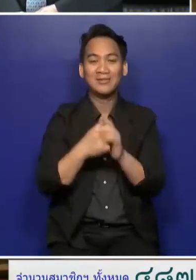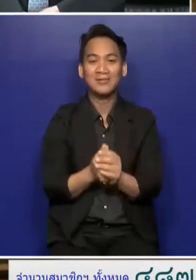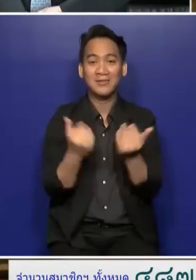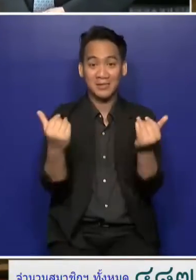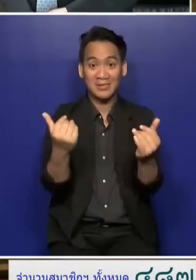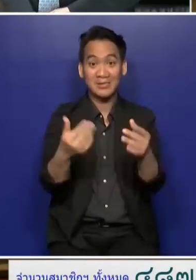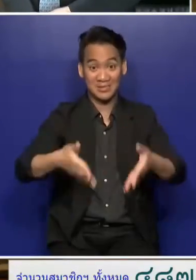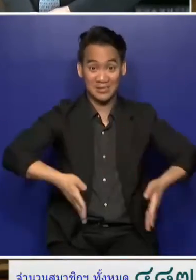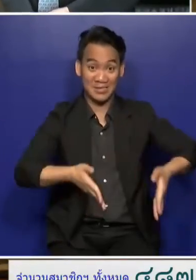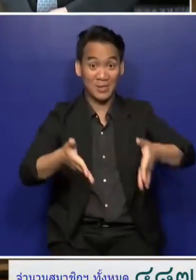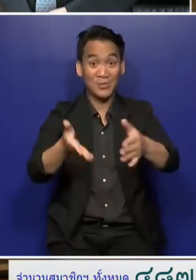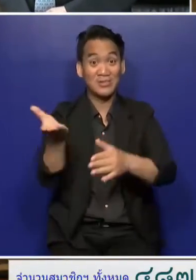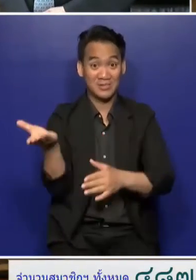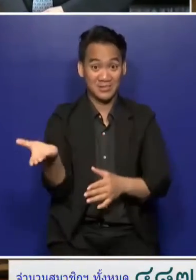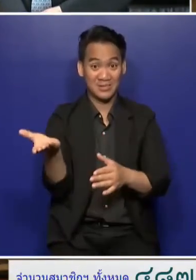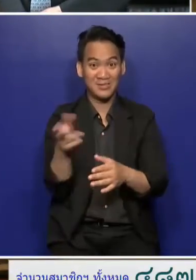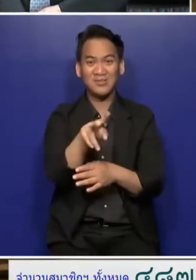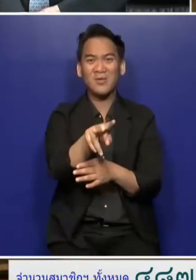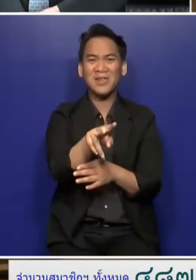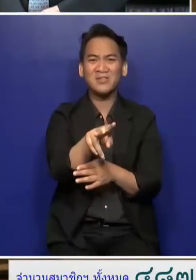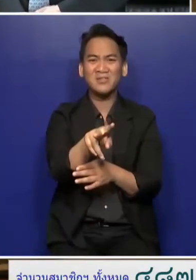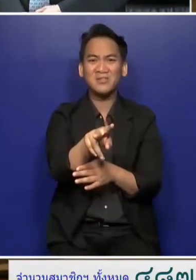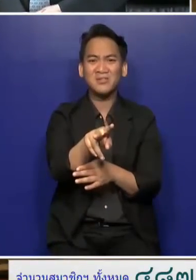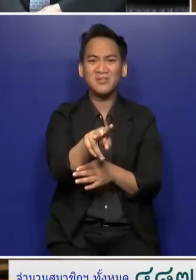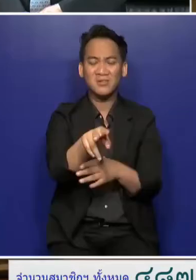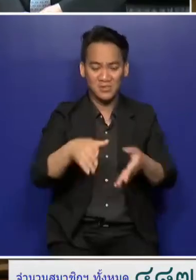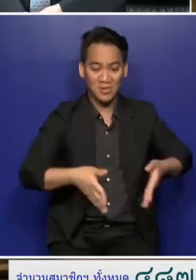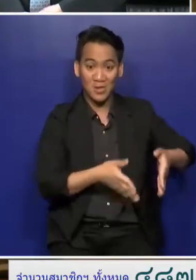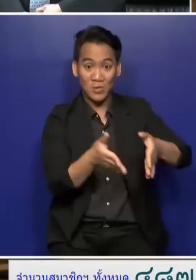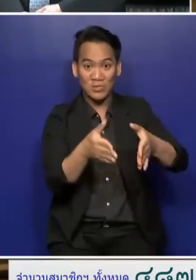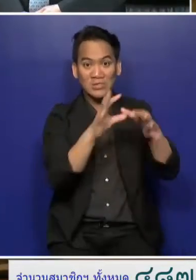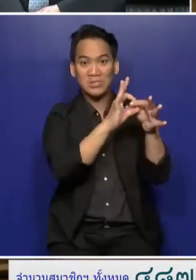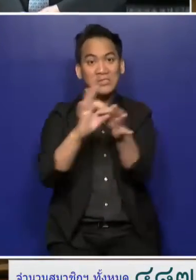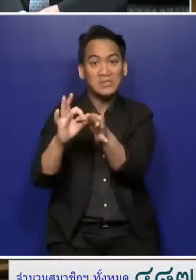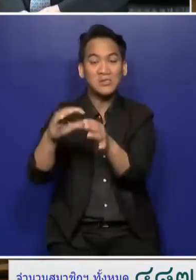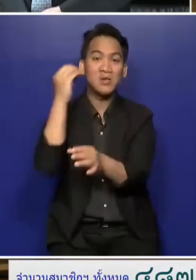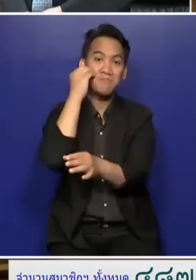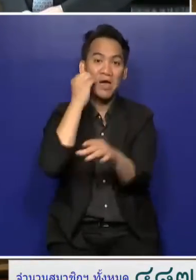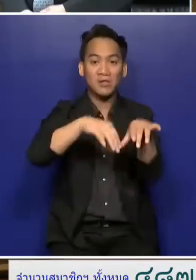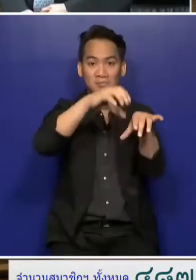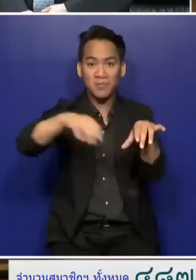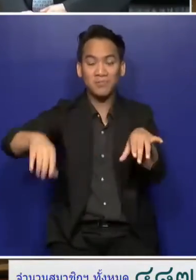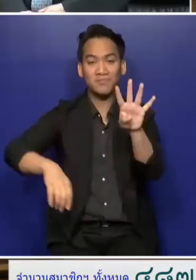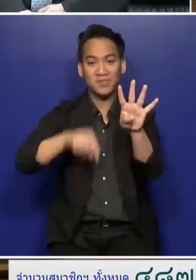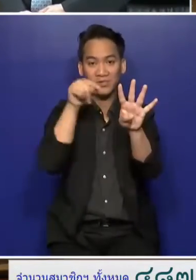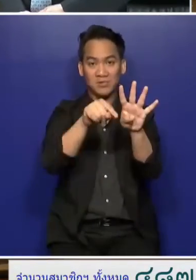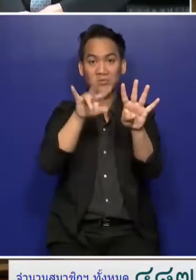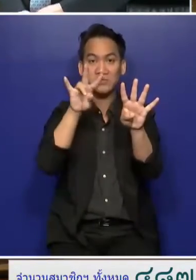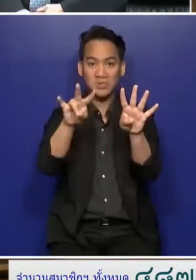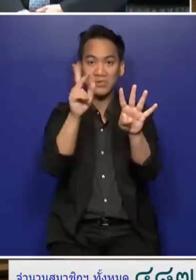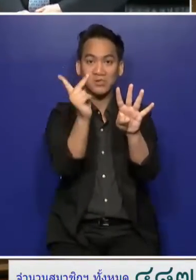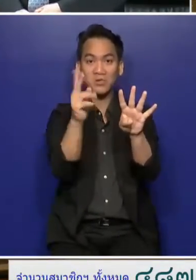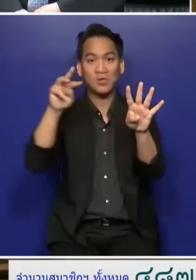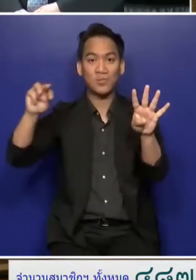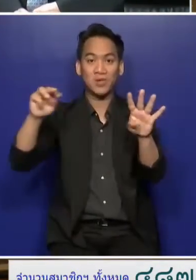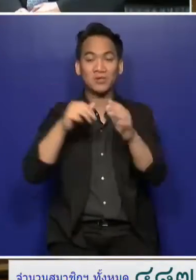นเชื่อมต่อ2หมู่บ้านระยะทางรวม 4.7 กิโลเมตรเริ่มก่อสร้างตั้งแต่ปลาย